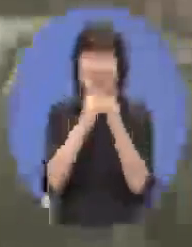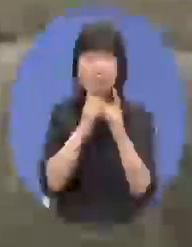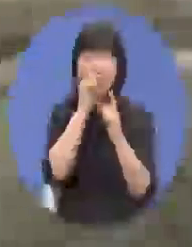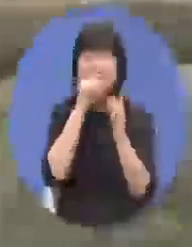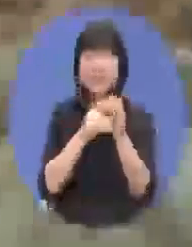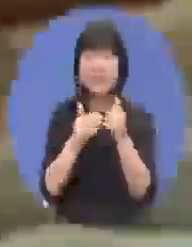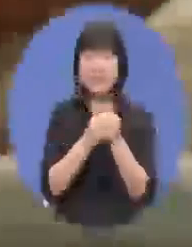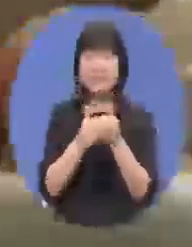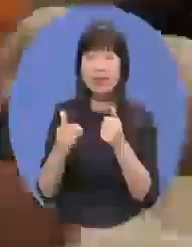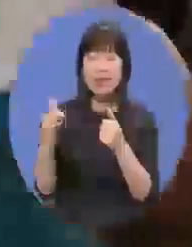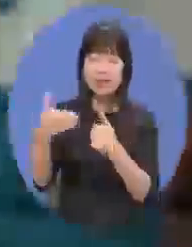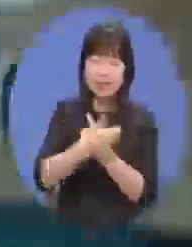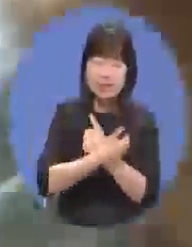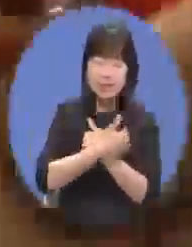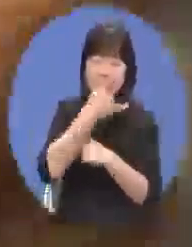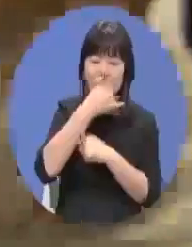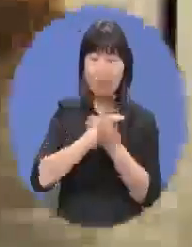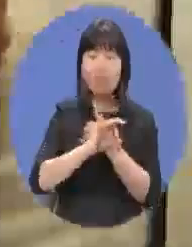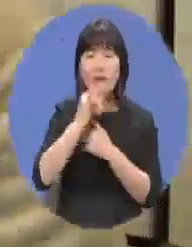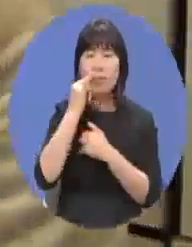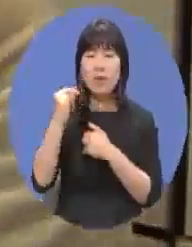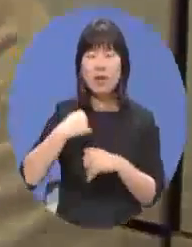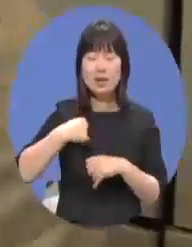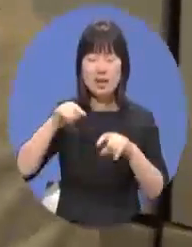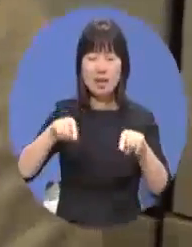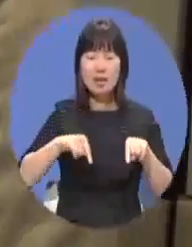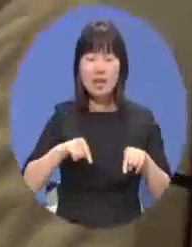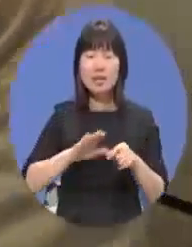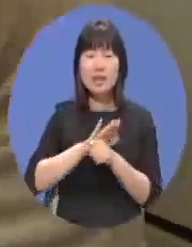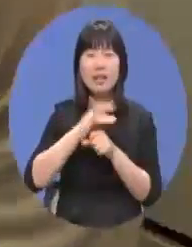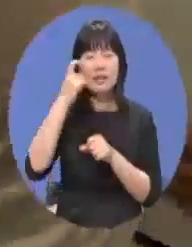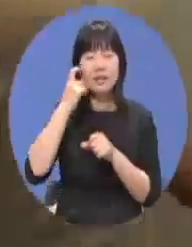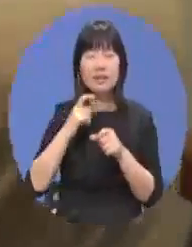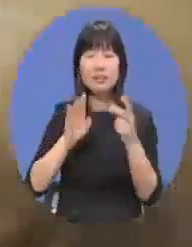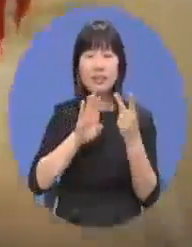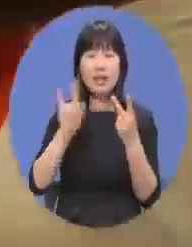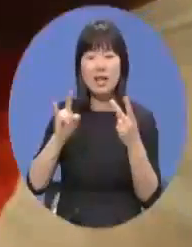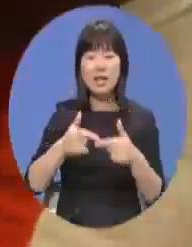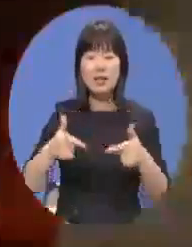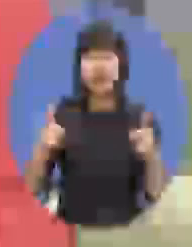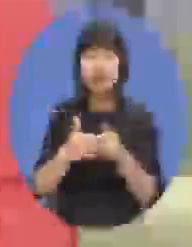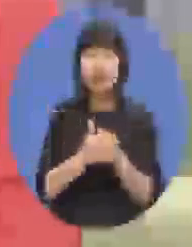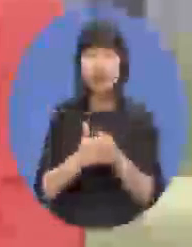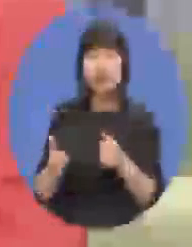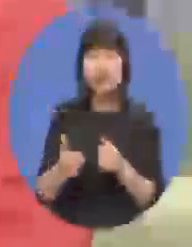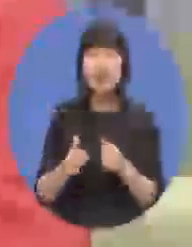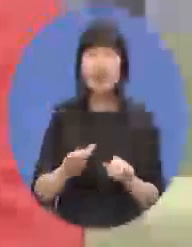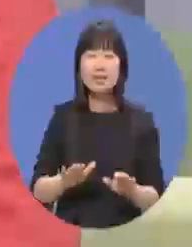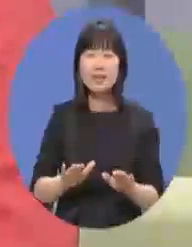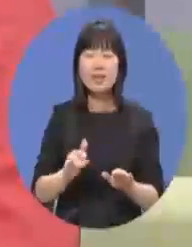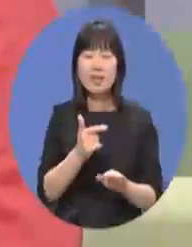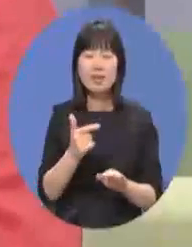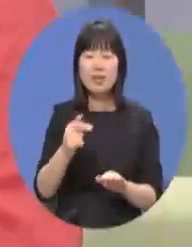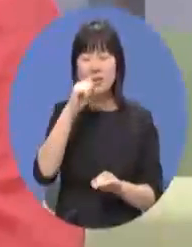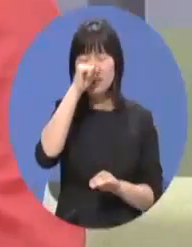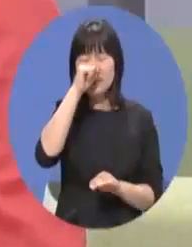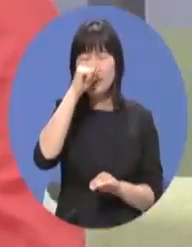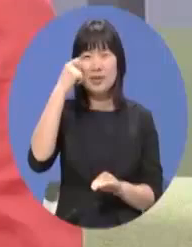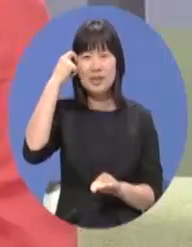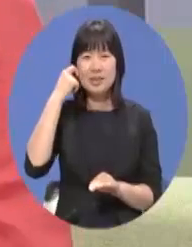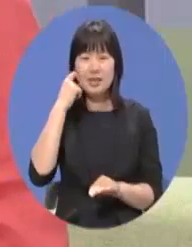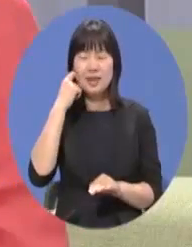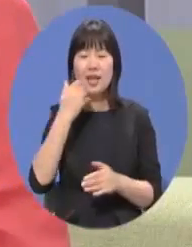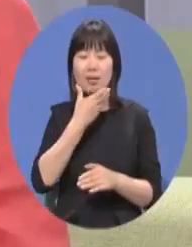만나면서 확 스킨십을 해주면 엄마랑 나랑 그 사랑하는 느낌이 이렇게 배가 돼서 상당히 아이가 너무 이렇게 좋은